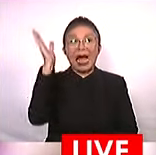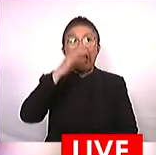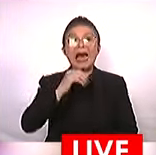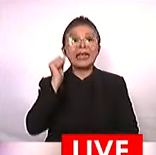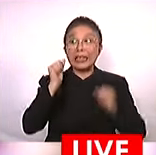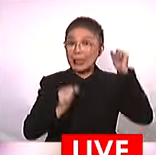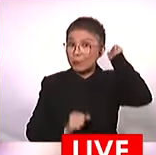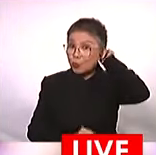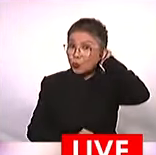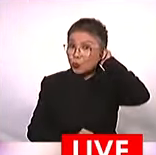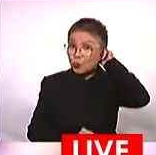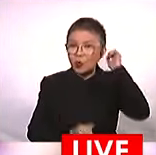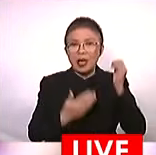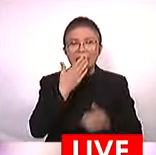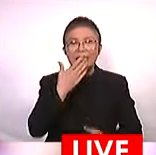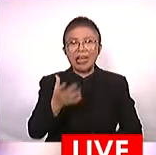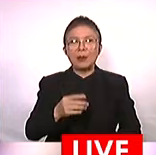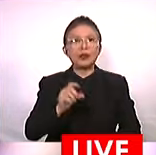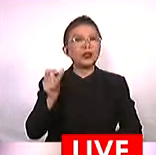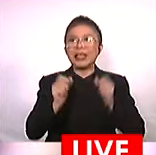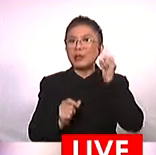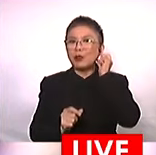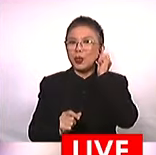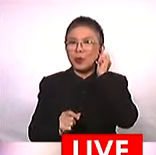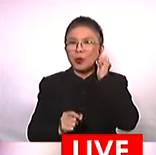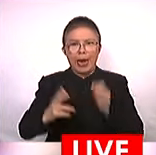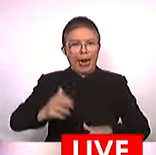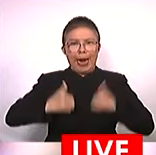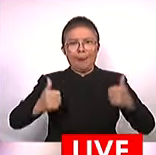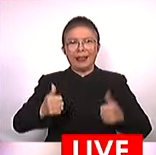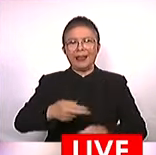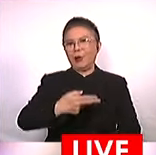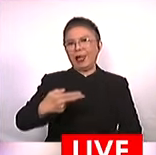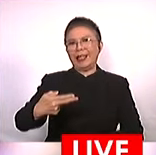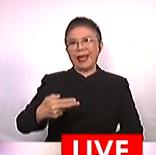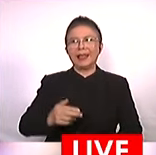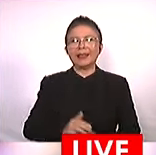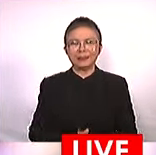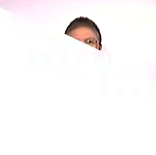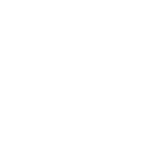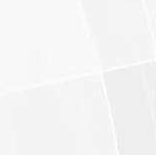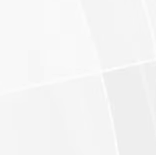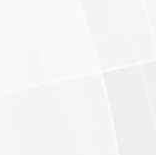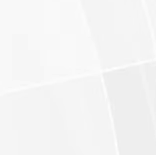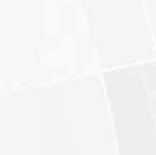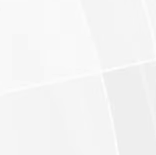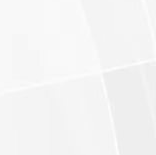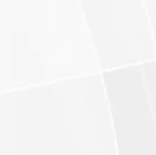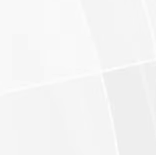ibu selamat untuk kaum perempuan hebat di Indonesia terima kasih